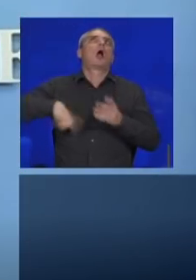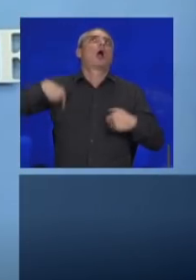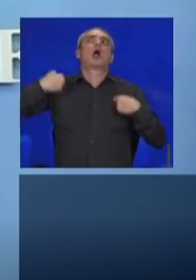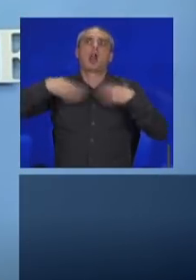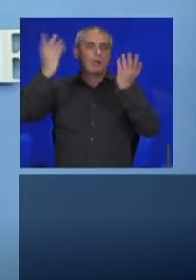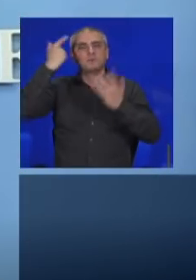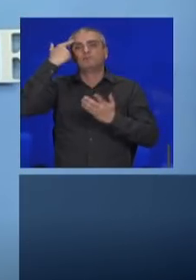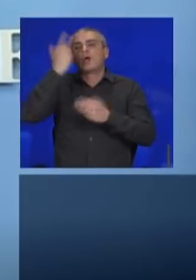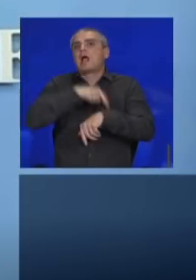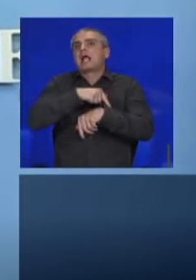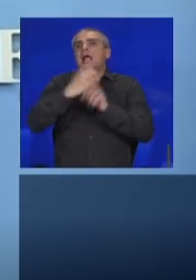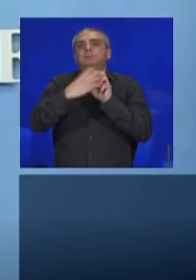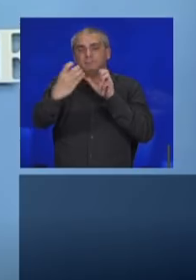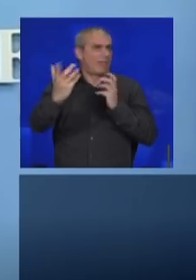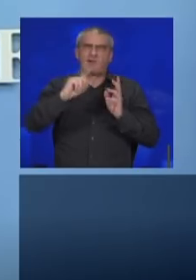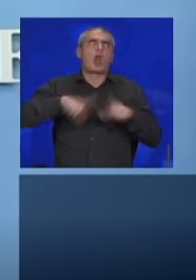יימשך, אבל לא יימשך לנצח.